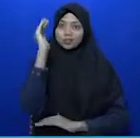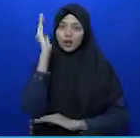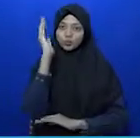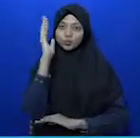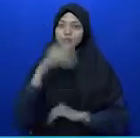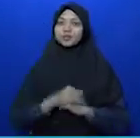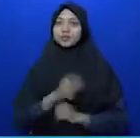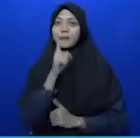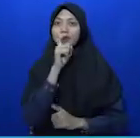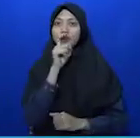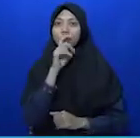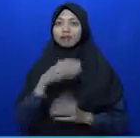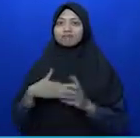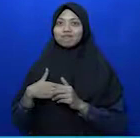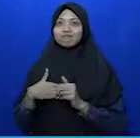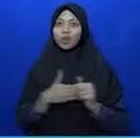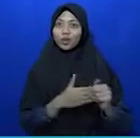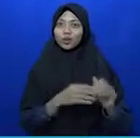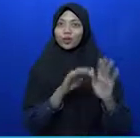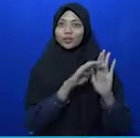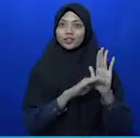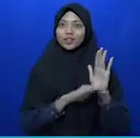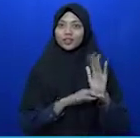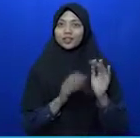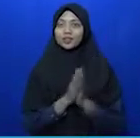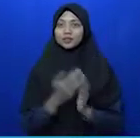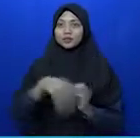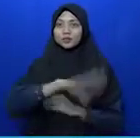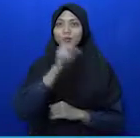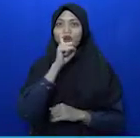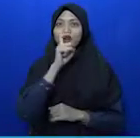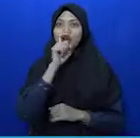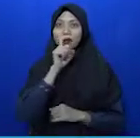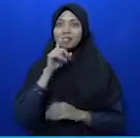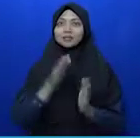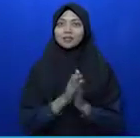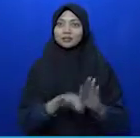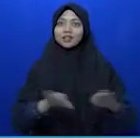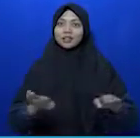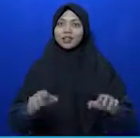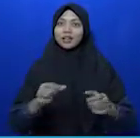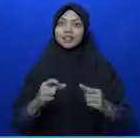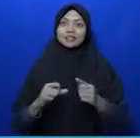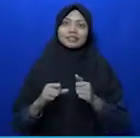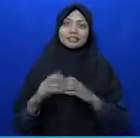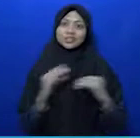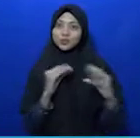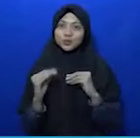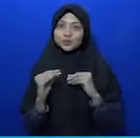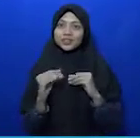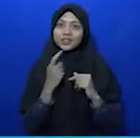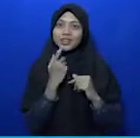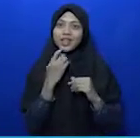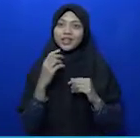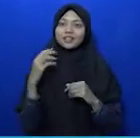narasumber, Bapak Moderator, serta Bapak peserta diskusi mengenai divestasi Freeport.